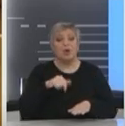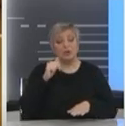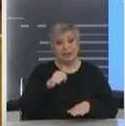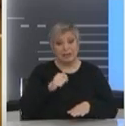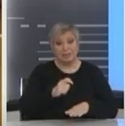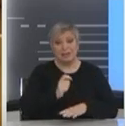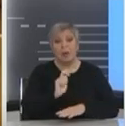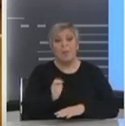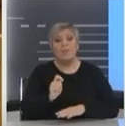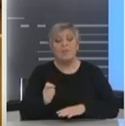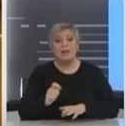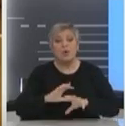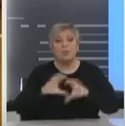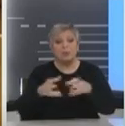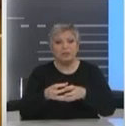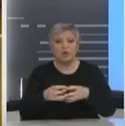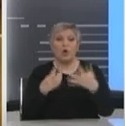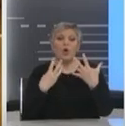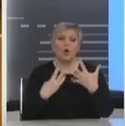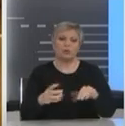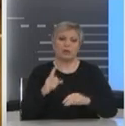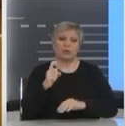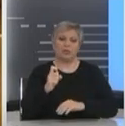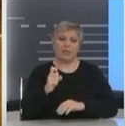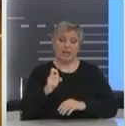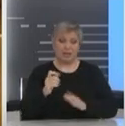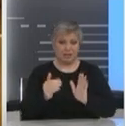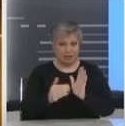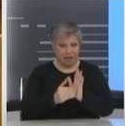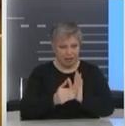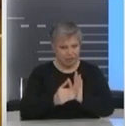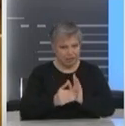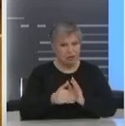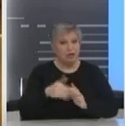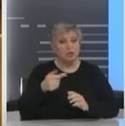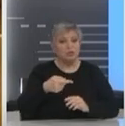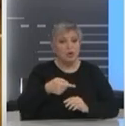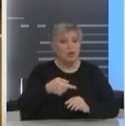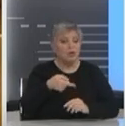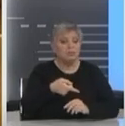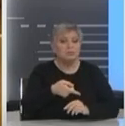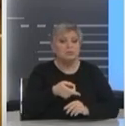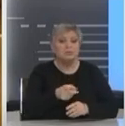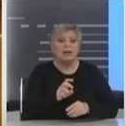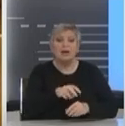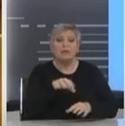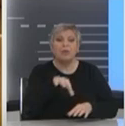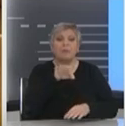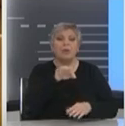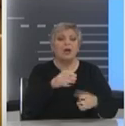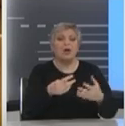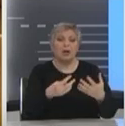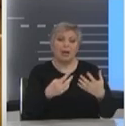βεβαίως, εξορθολογίζει ένα σύστημα που σκοπίμως ήταν στρεβλό. Όχι για να